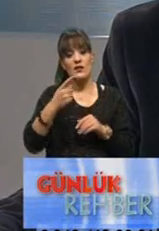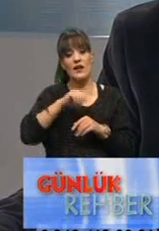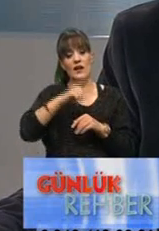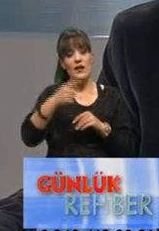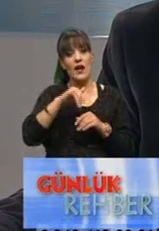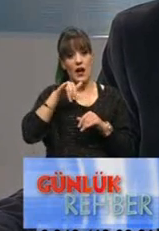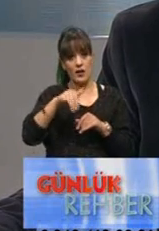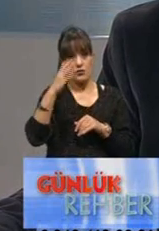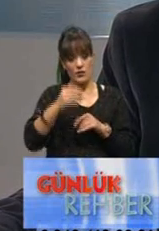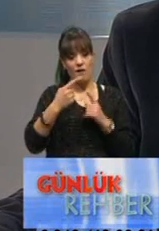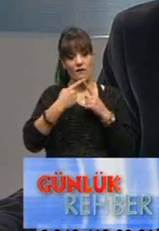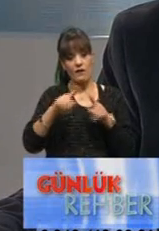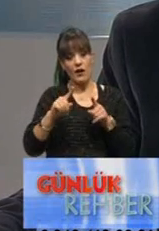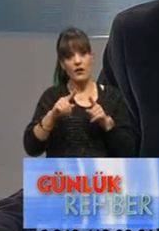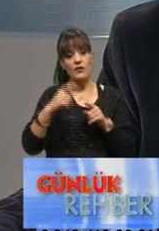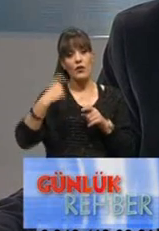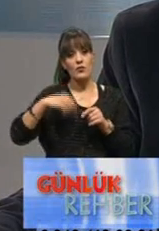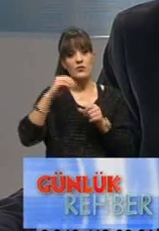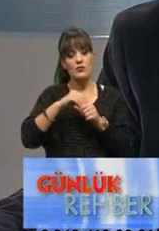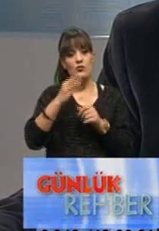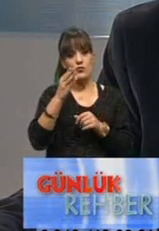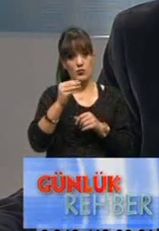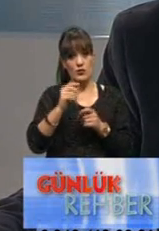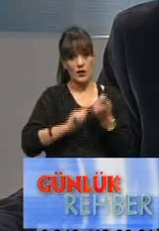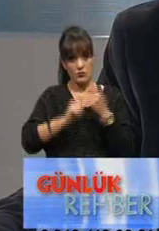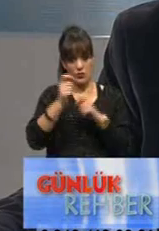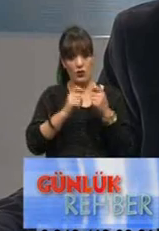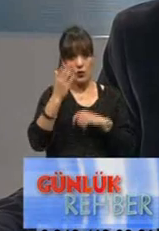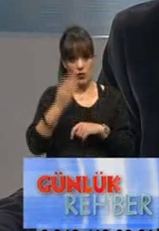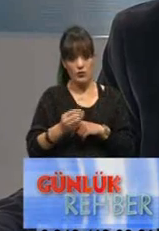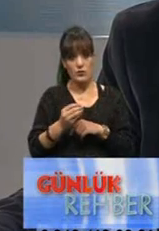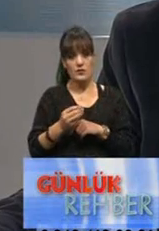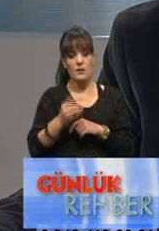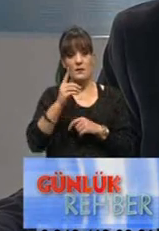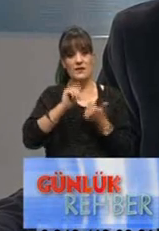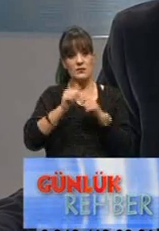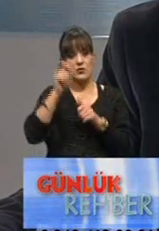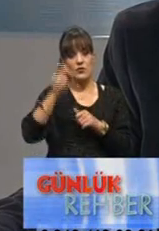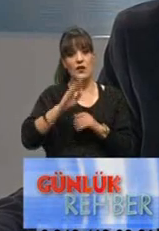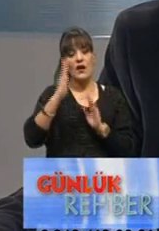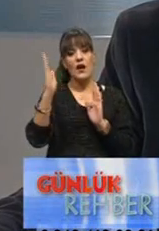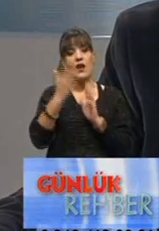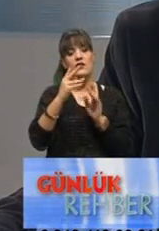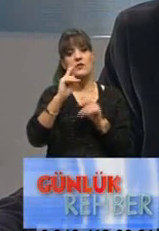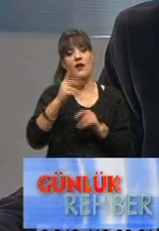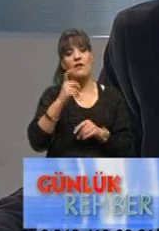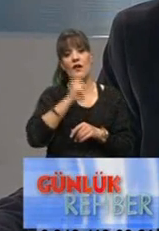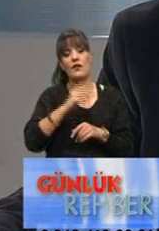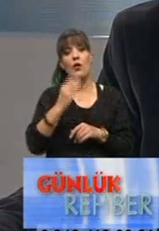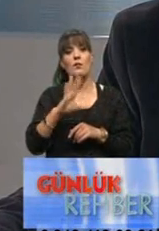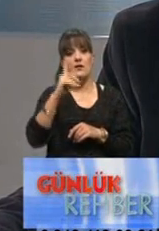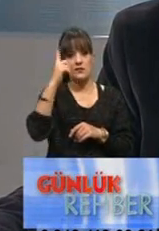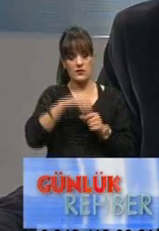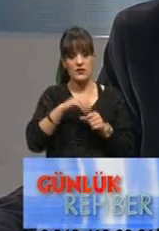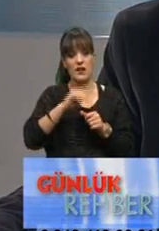de aynı olursa ve farklı farklı özelliklerde sünger kullanırlar ise hı. bir sporcu karşı tarafı yanıltmasın diye. Yani